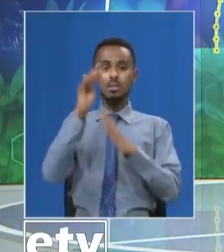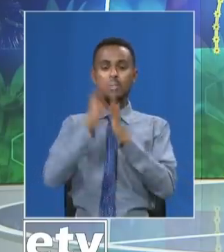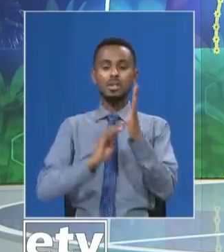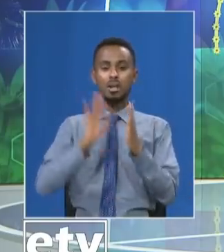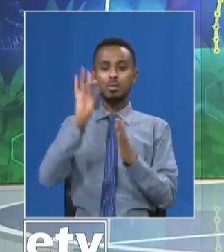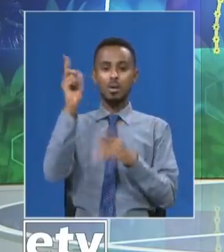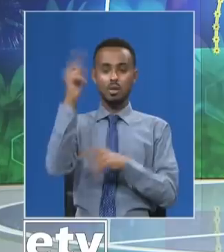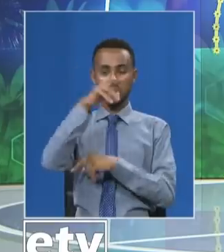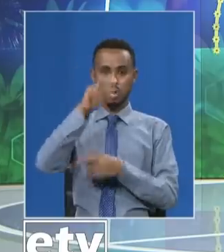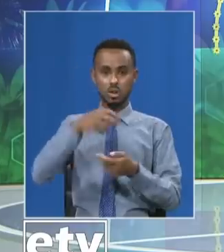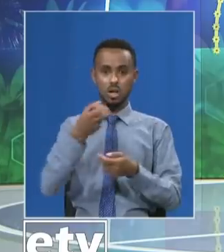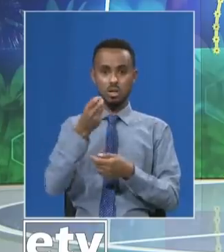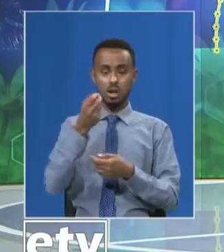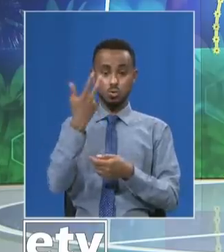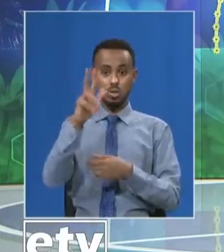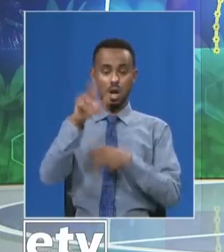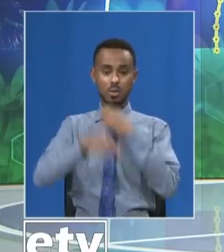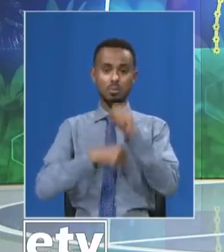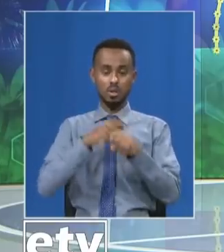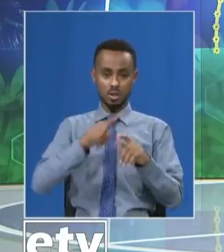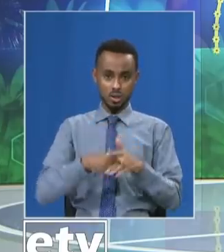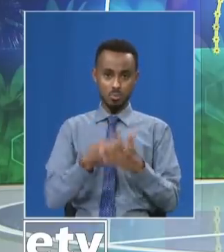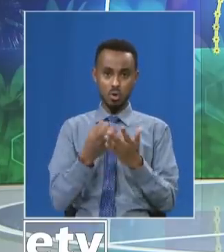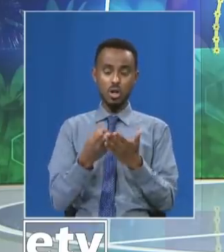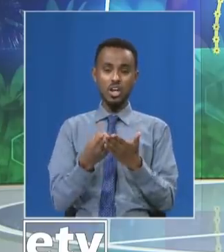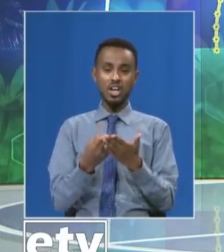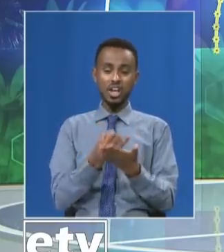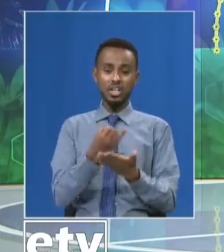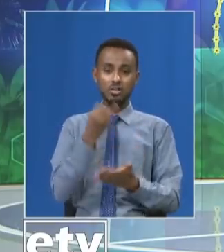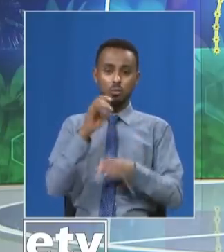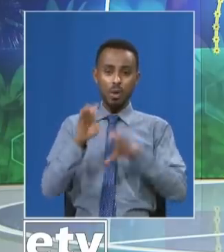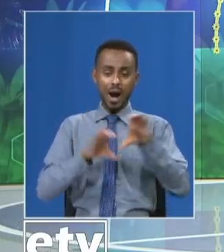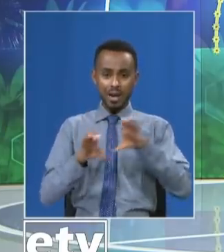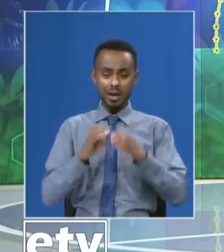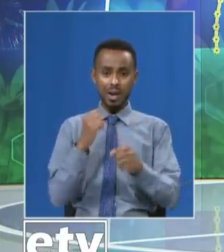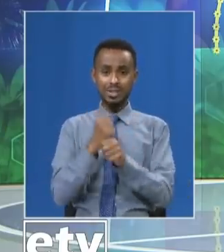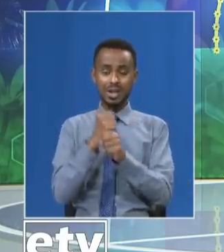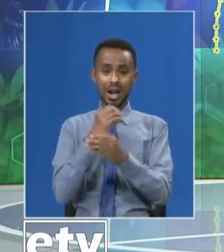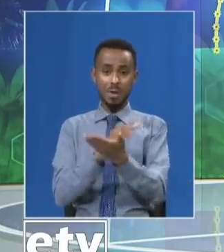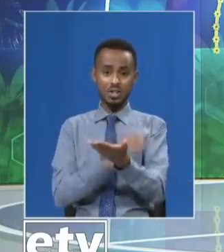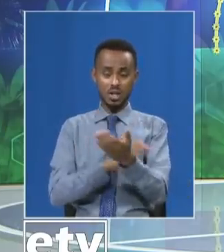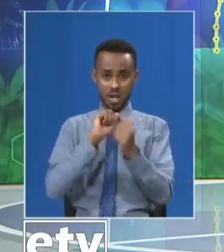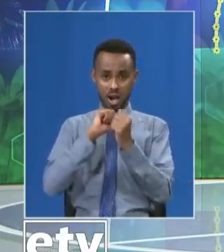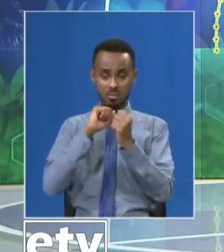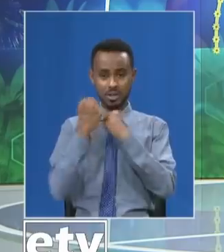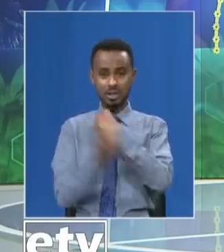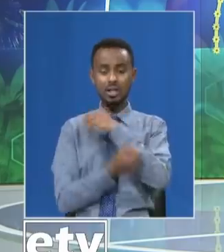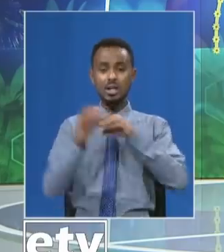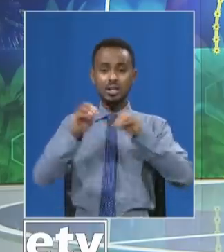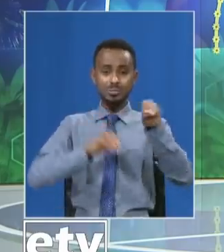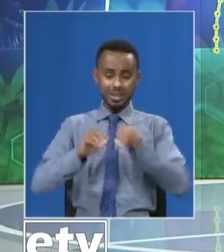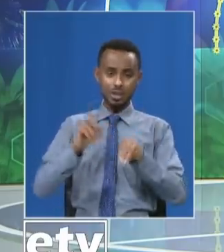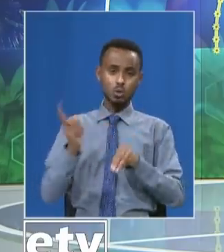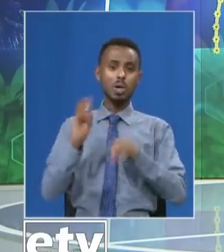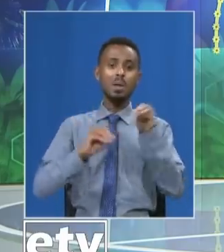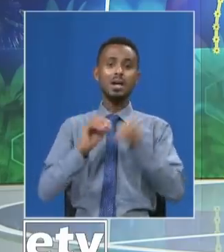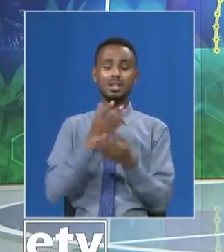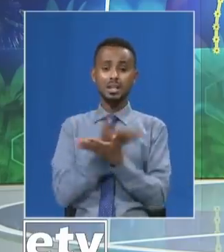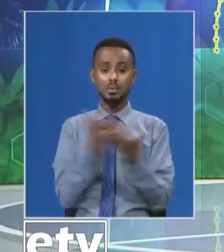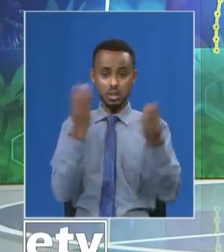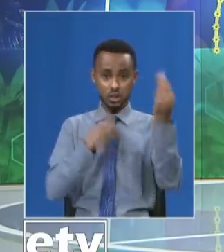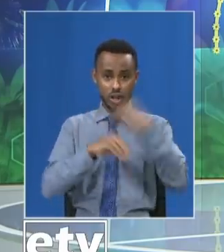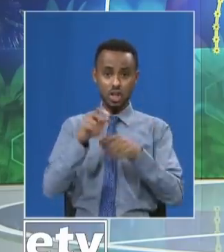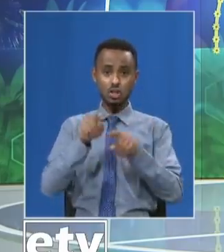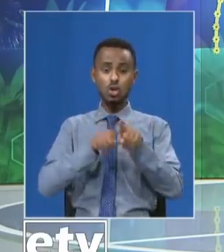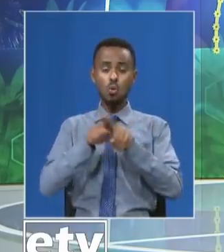7 ቀን 2013 ዓ.ም ጀምሮ ኤጀንሲው ባደረገው የአሰራር ማሻሻያ መሰረት የሚንቀሳቀስም ሆነ ማይንቀሳቀስ ንብረት ሽያጭ